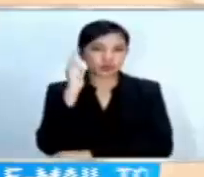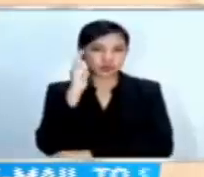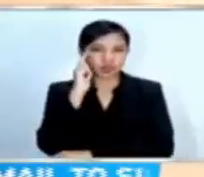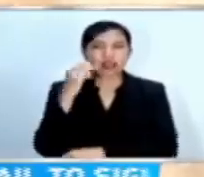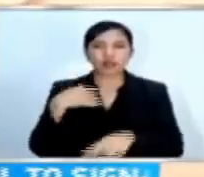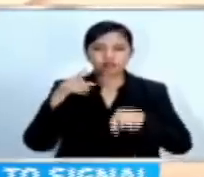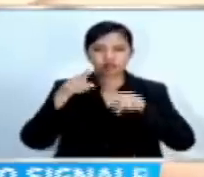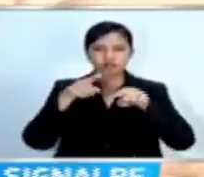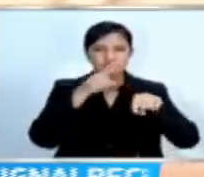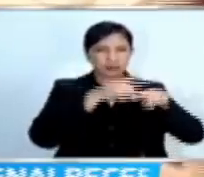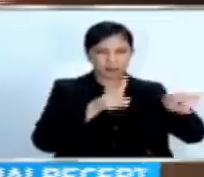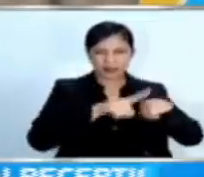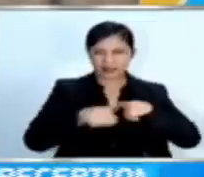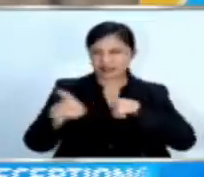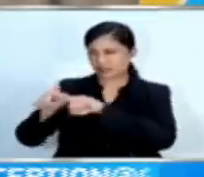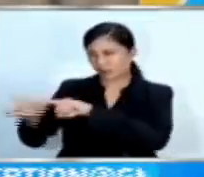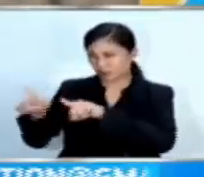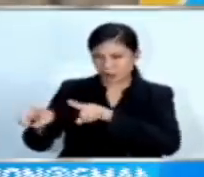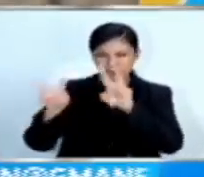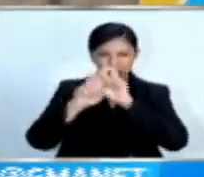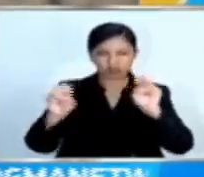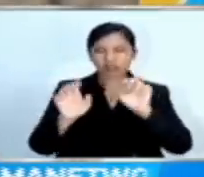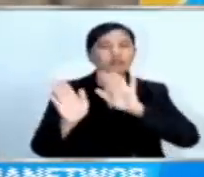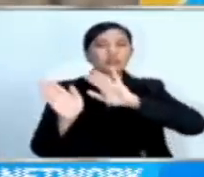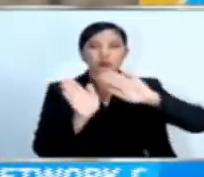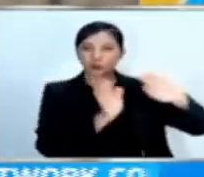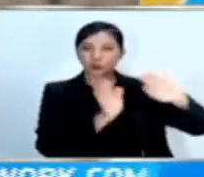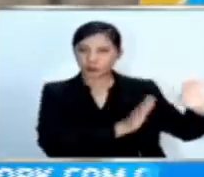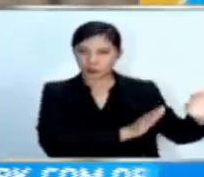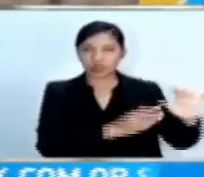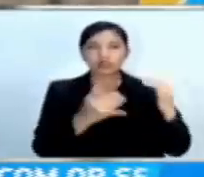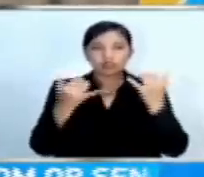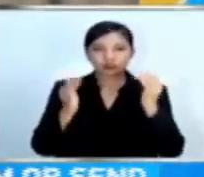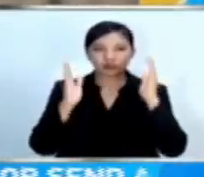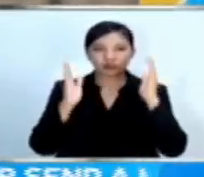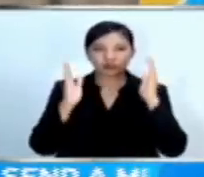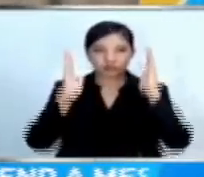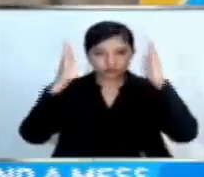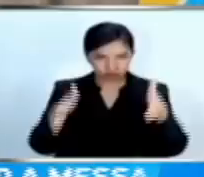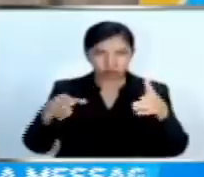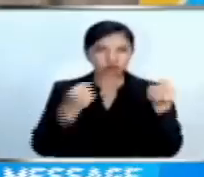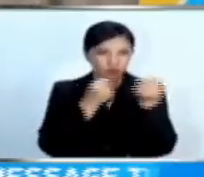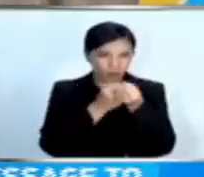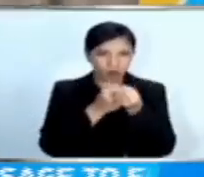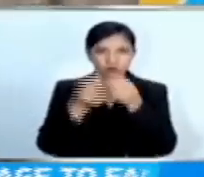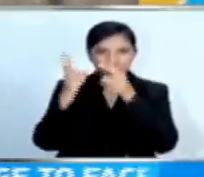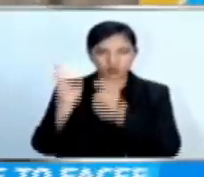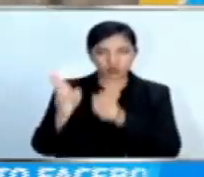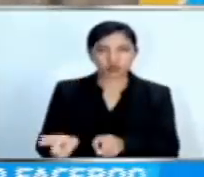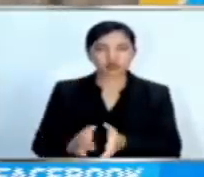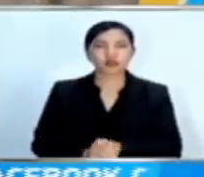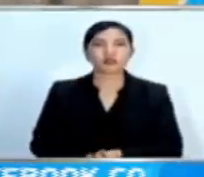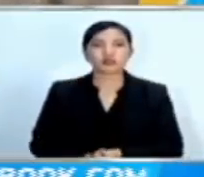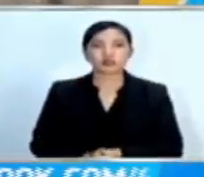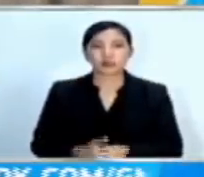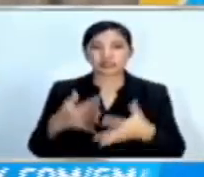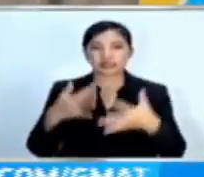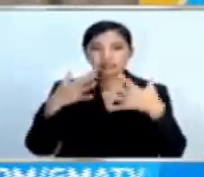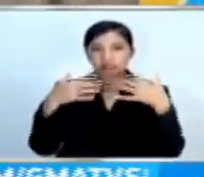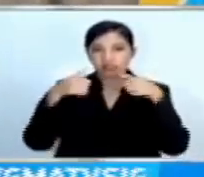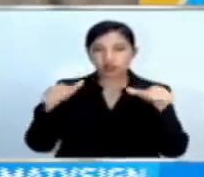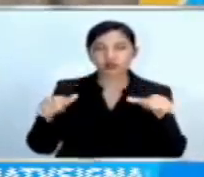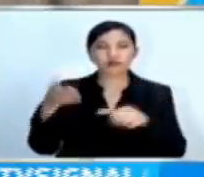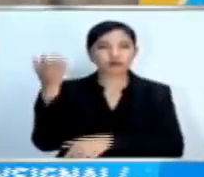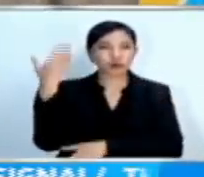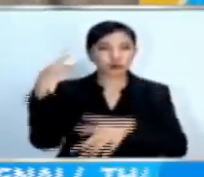ang lahat para sa sambayanan. It is with profound sadness that I learn of the passing of the former President